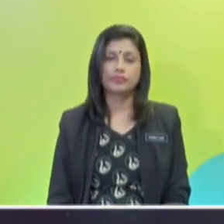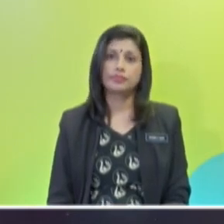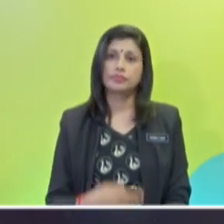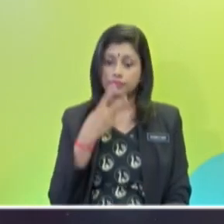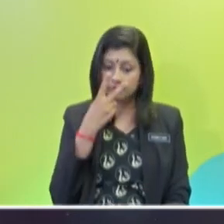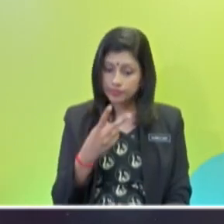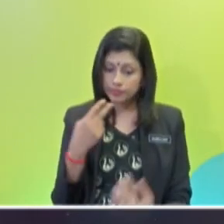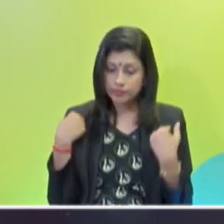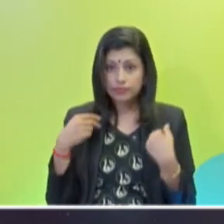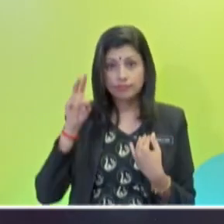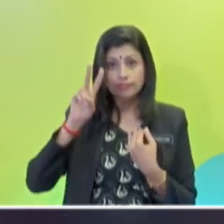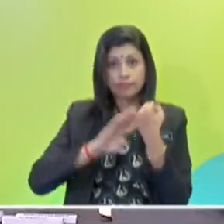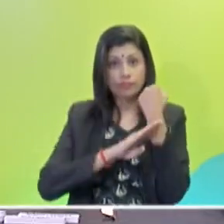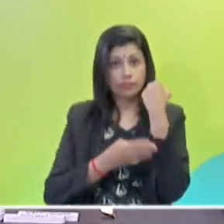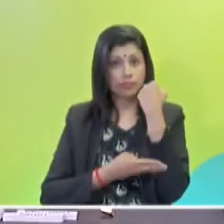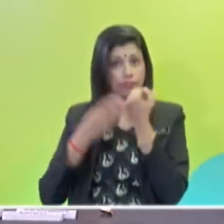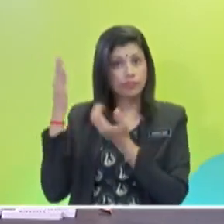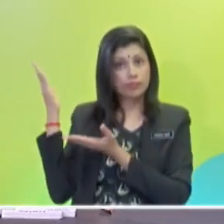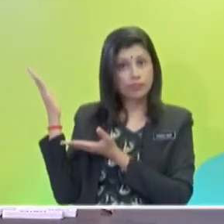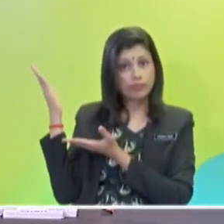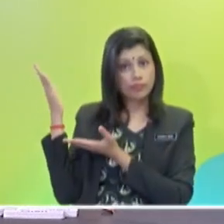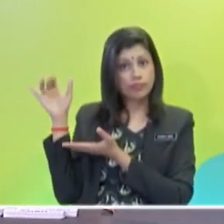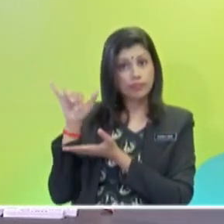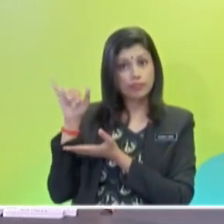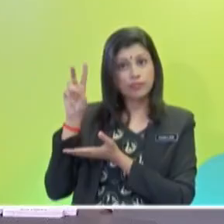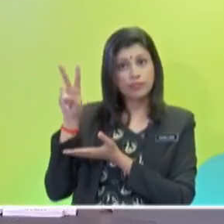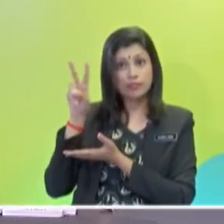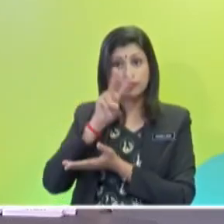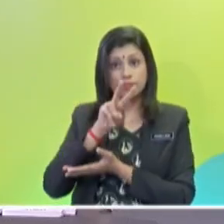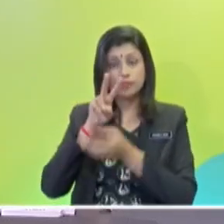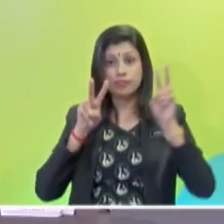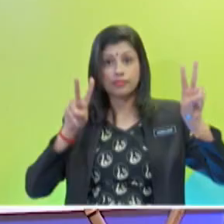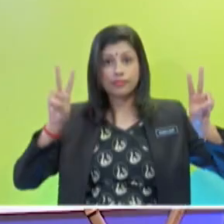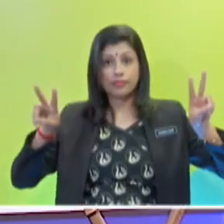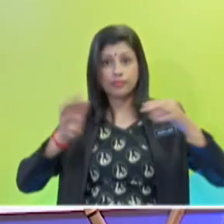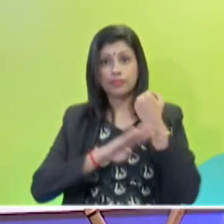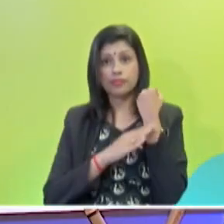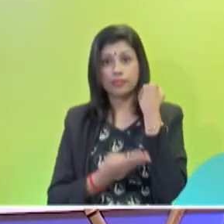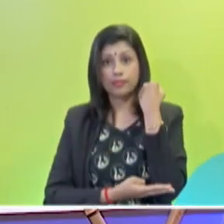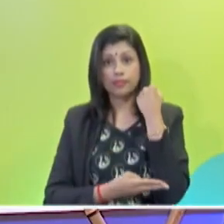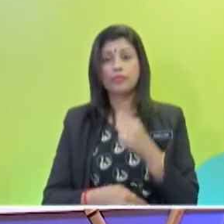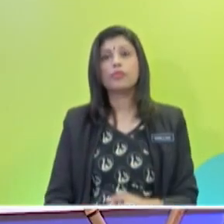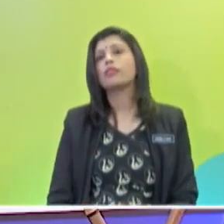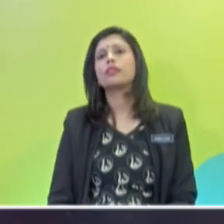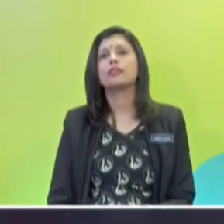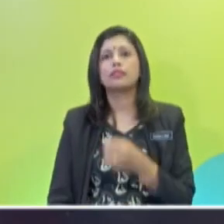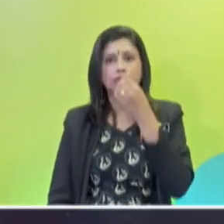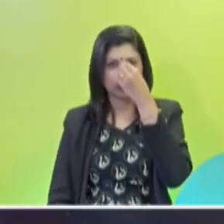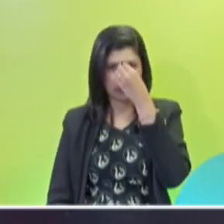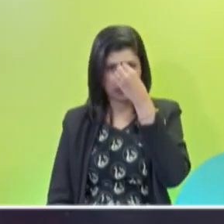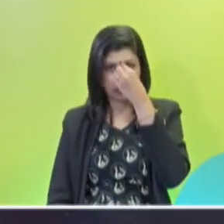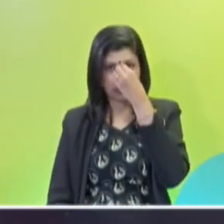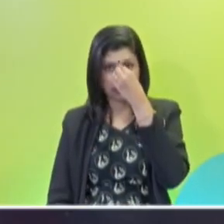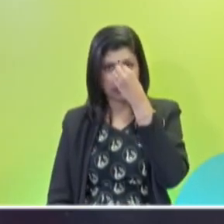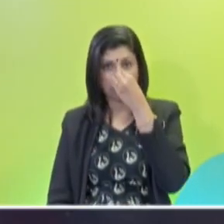bakul, nampak tak? Betul. Okey, di hadapan cikgu pun ada dua bakul. Sama-sama ada dua kan? Aha. Okey, letak bawah. Okey. Okey.